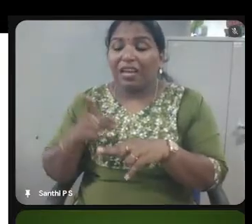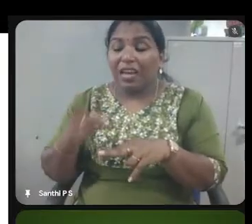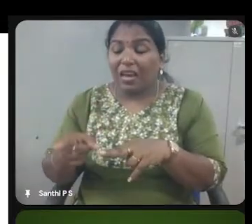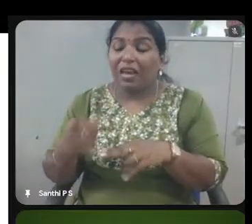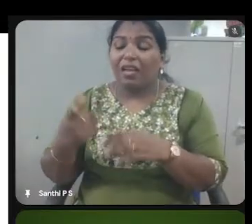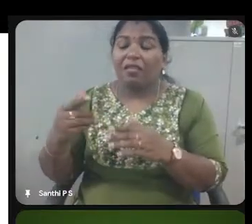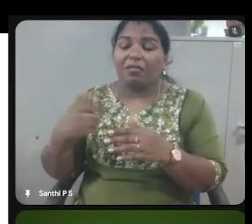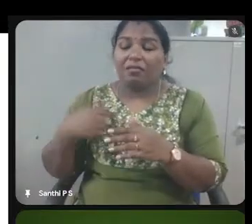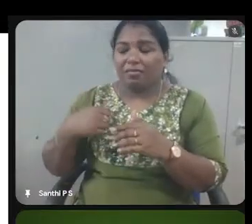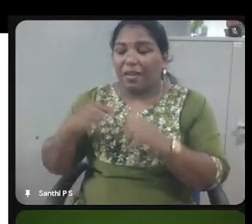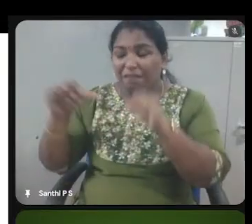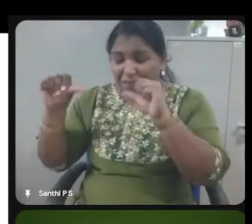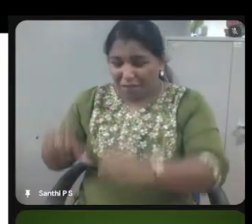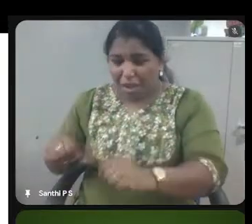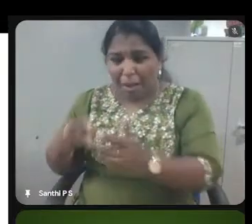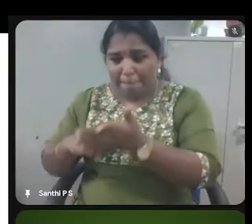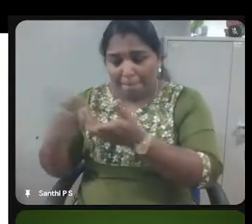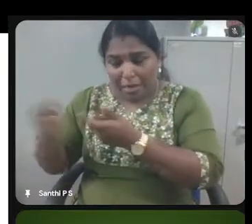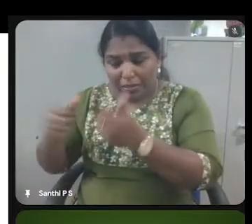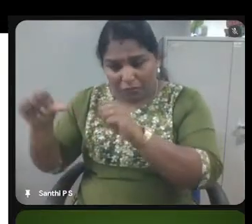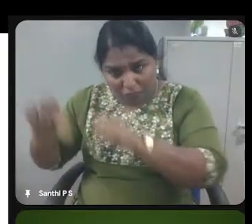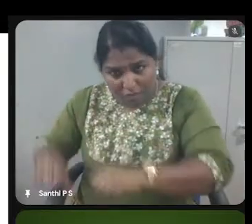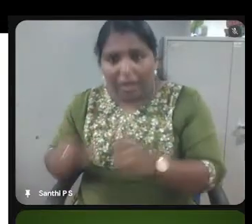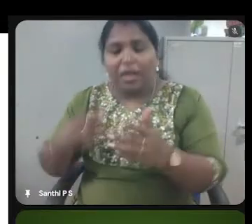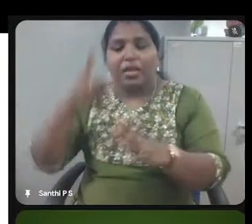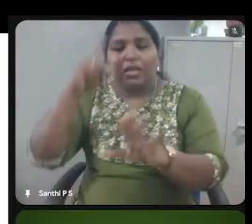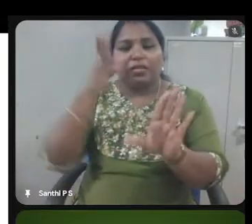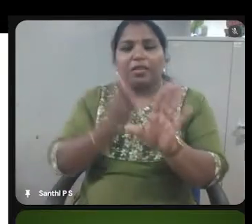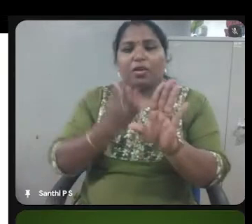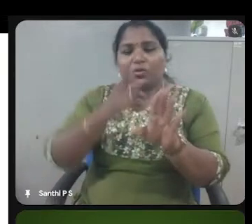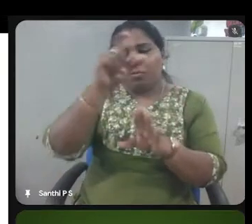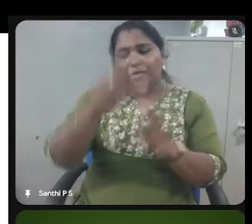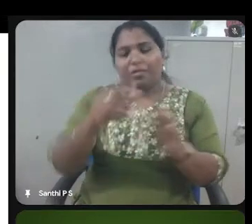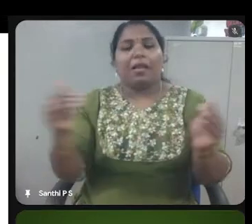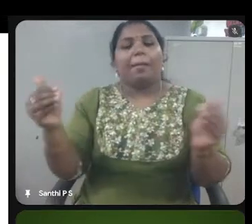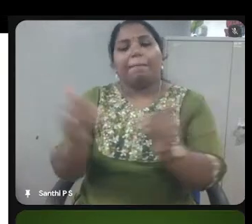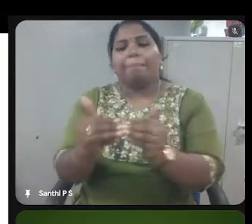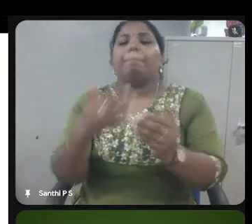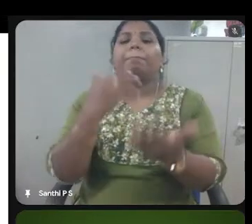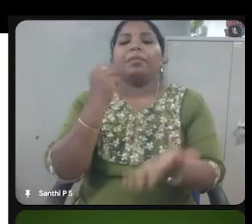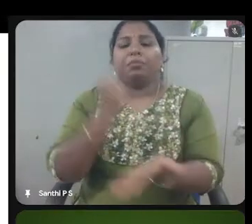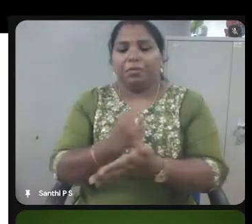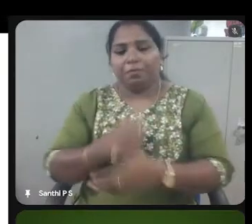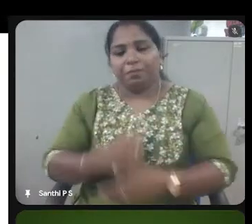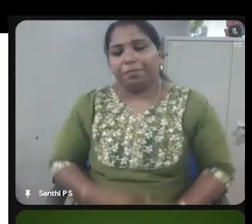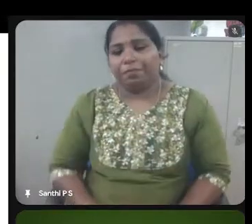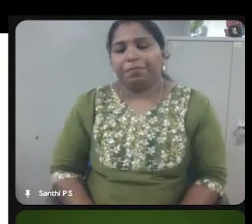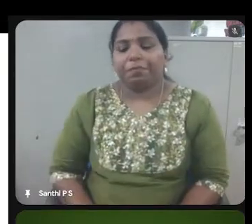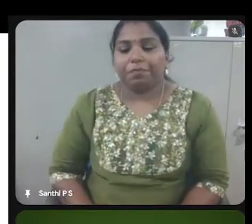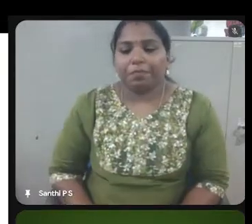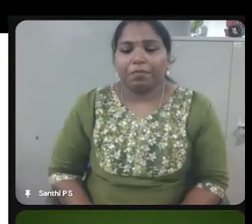നിന്നും എവിടെയൊക്കെയാണോ എന്ത് ചെയ്യാൻ പറ്റും, ബാക്കി എന്തെങ്കിലും പ്രൊഫഷണൽസിനെ കാണെങ്കിൽ റെഫറും ചെയ്യും.